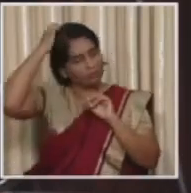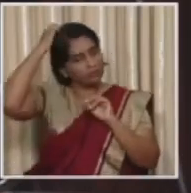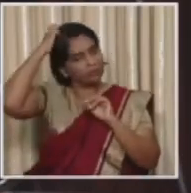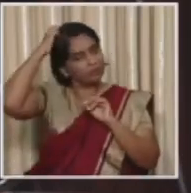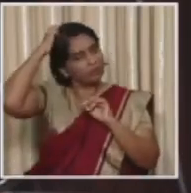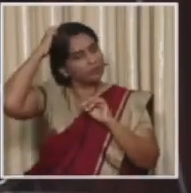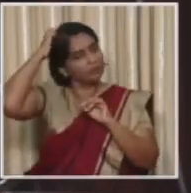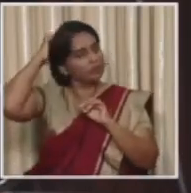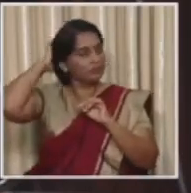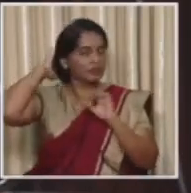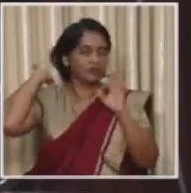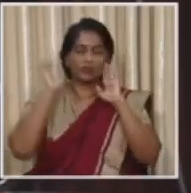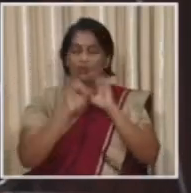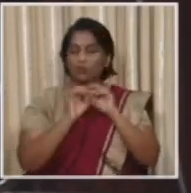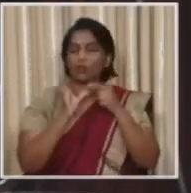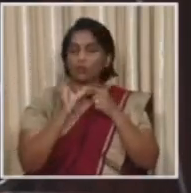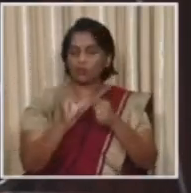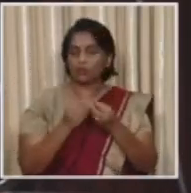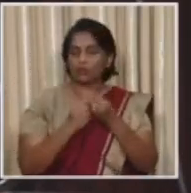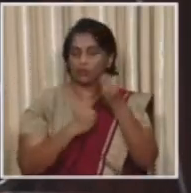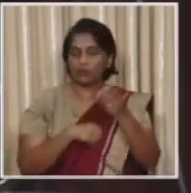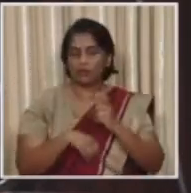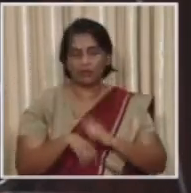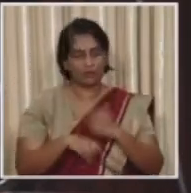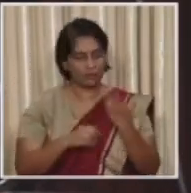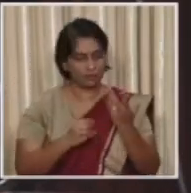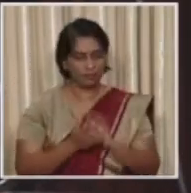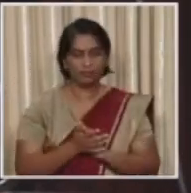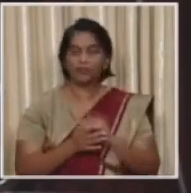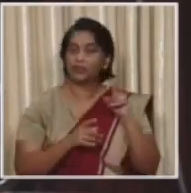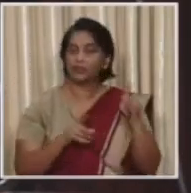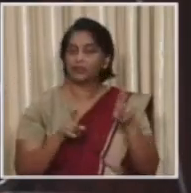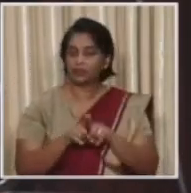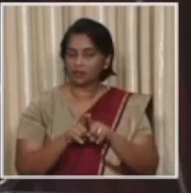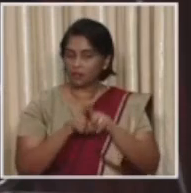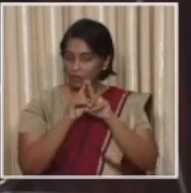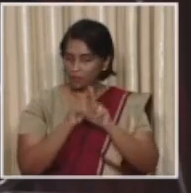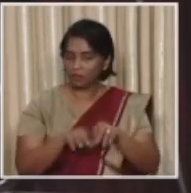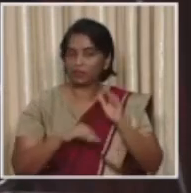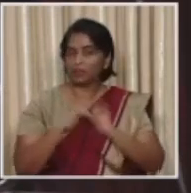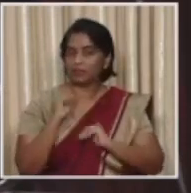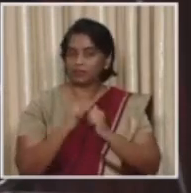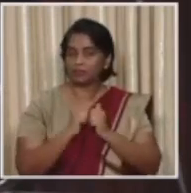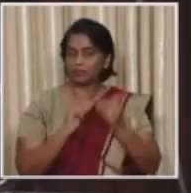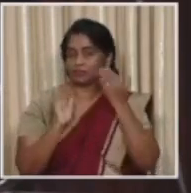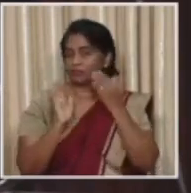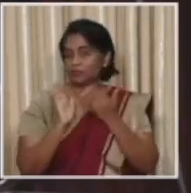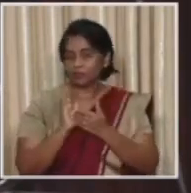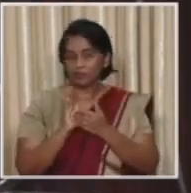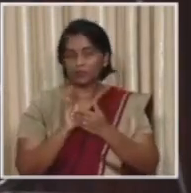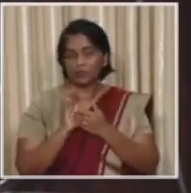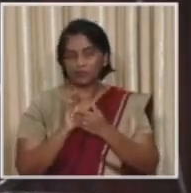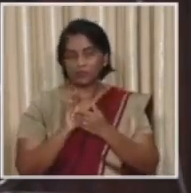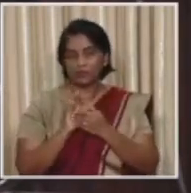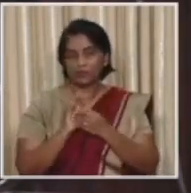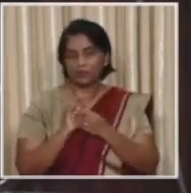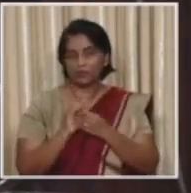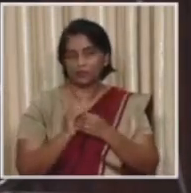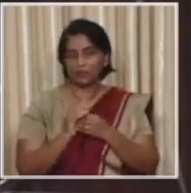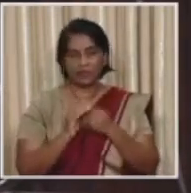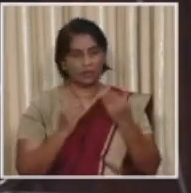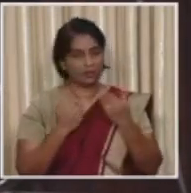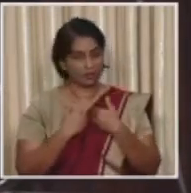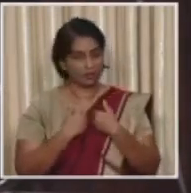ඊට උත්තර දෙන්න අවස්ථාවක් නැති වෙන හින්දා. ඉතින් මේ කටයුතු අනුව ගත්තොත් එහෙම මේ